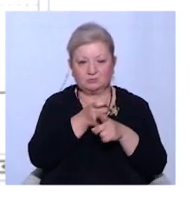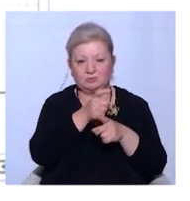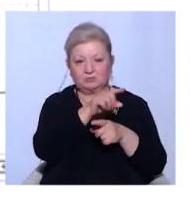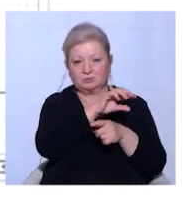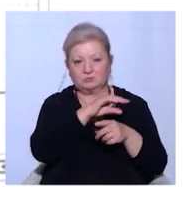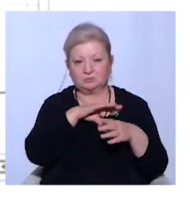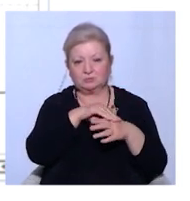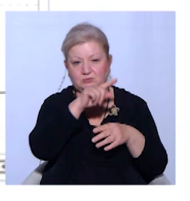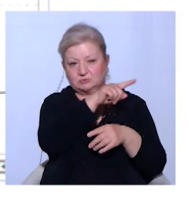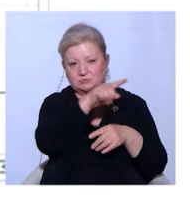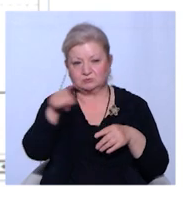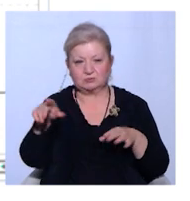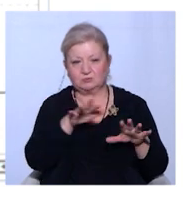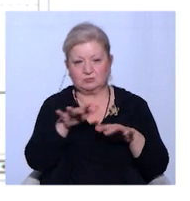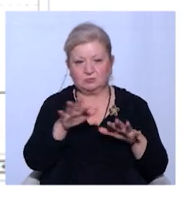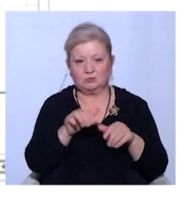ჰორიზონტალური მდგენელის